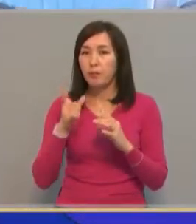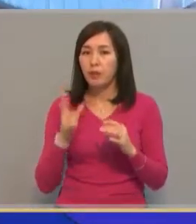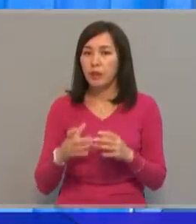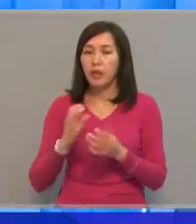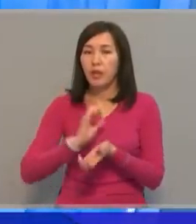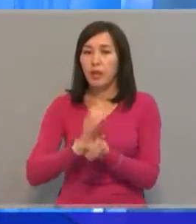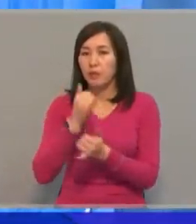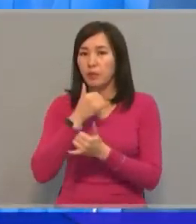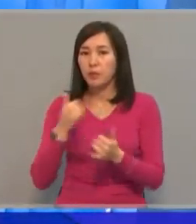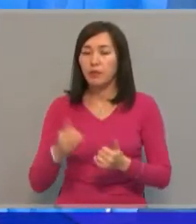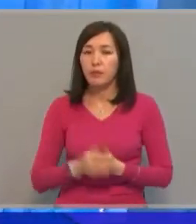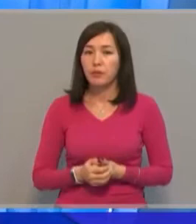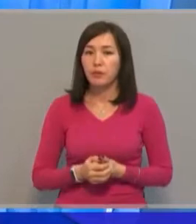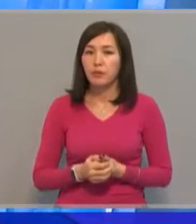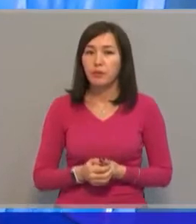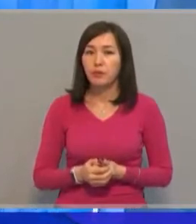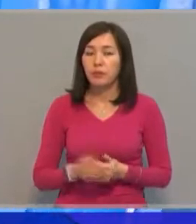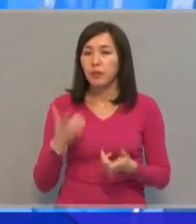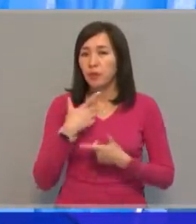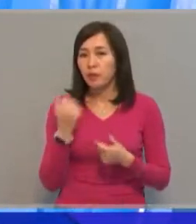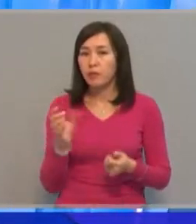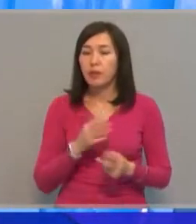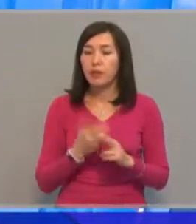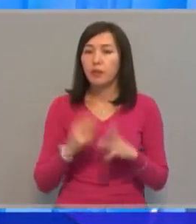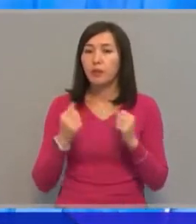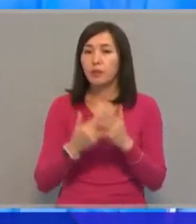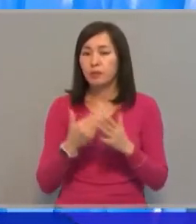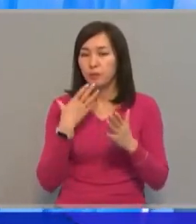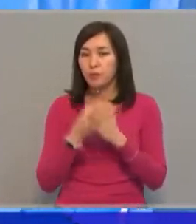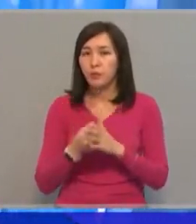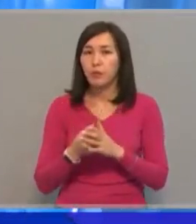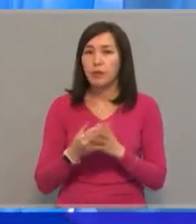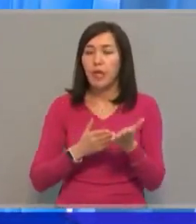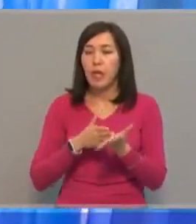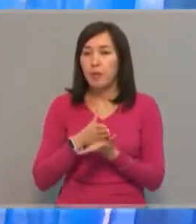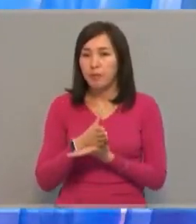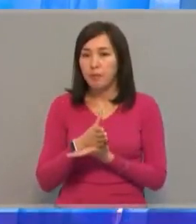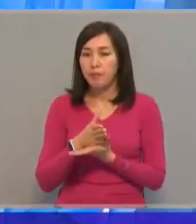адамдар қысылып қымтырылмайды. Ескерту айтылды. Сол күннен бері өзім жолым тура